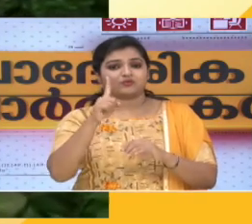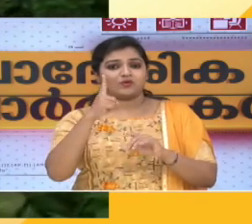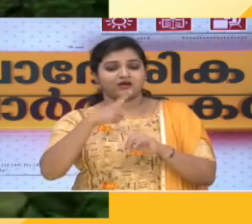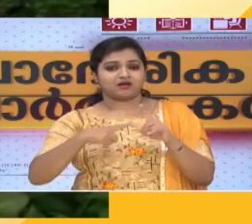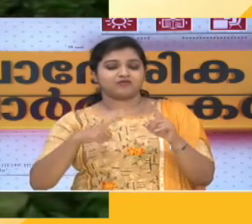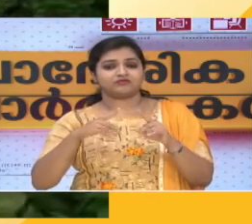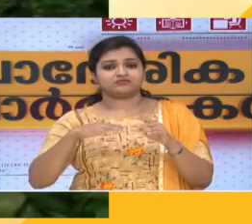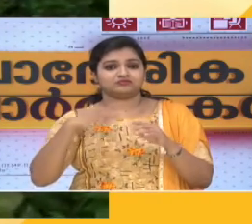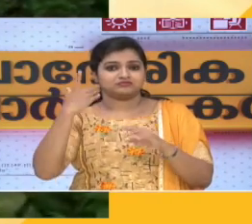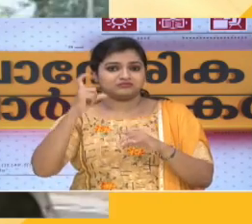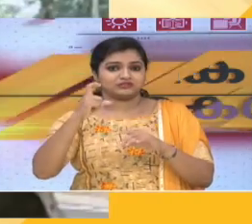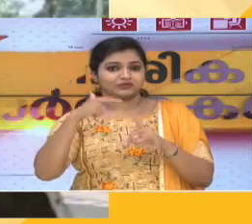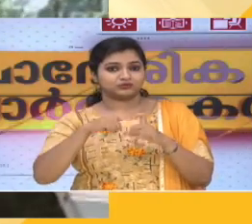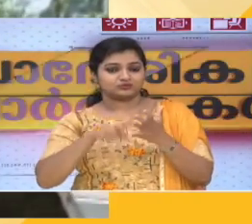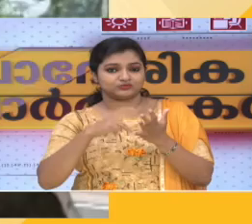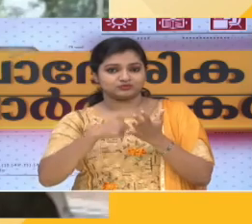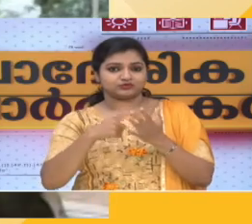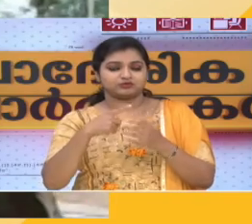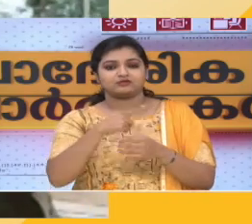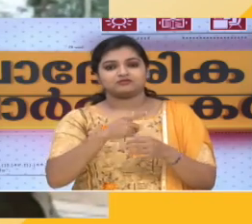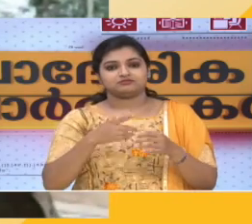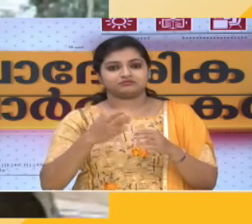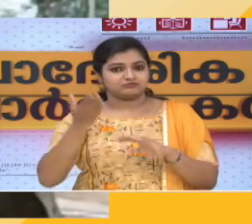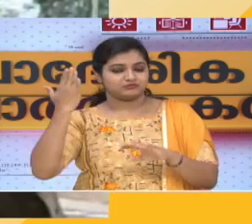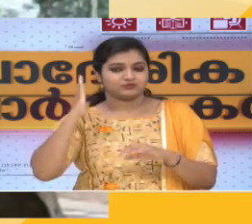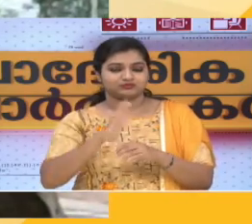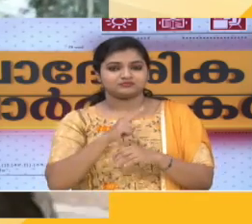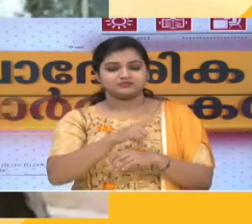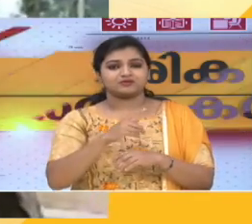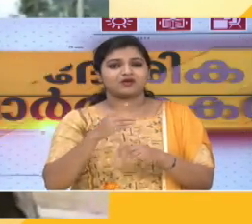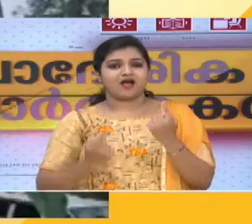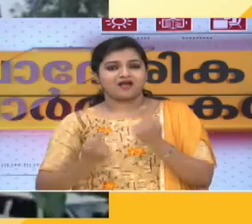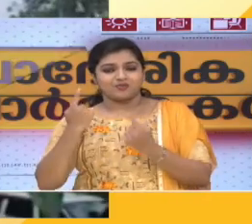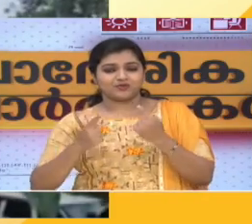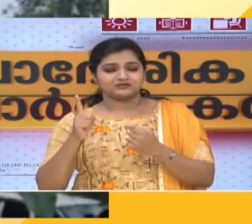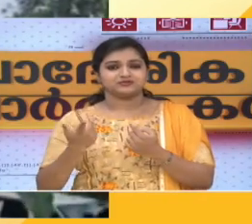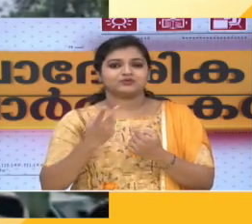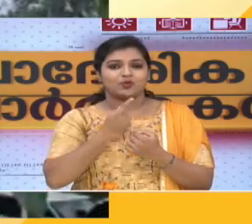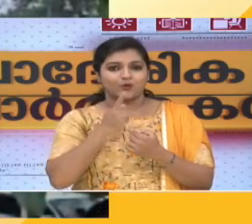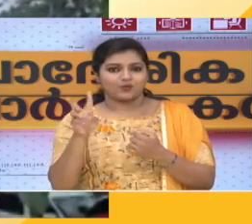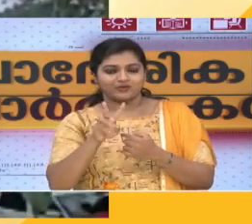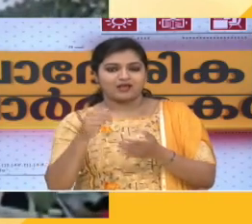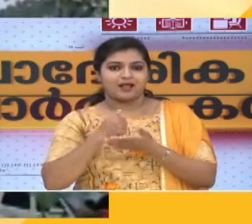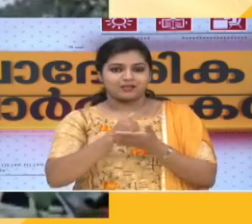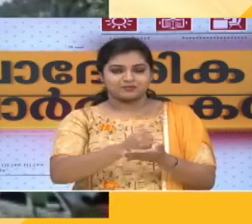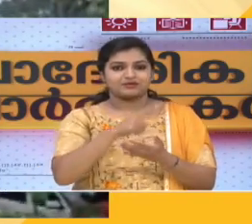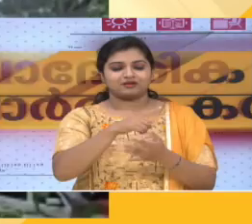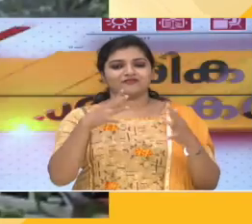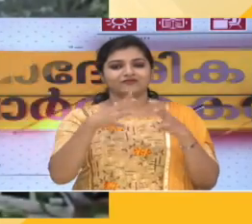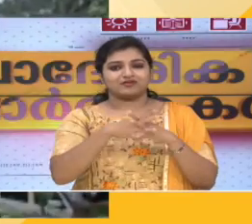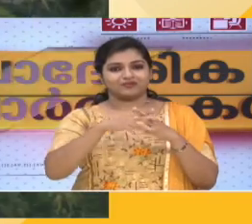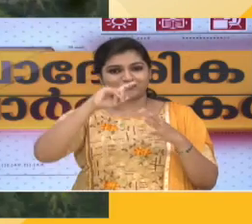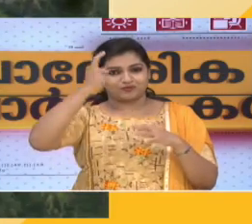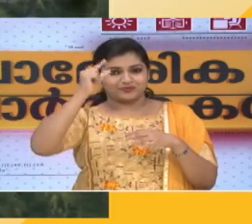പഴക്കമുണ്ട്. ഒരു ആദിവാസിയുടെയും വളർത്തുനായയുടെയും സഹായത്തോടെ വില്യം ക്യാമ്പൽ എന്ന ബ്രിട്ടീഷ് സർക്കാർ കാലത്തെ പൊതുമരാമത്ത് ഉദ്യോഗസ്ഥൻ നാടുകാണി